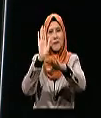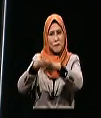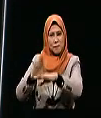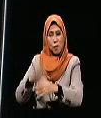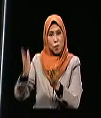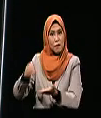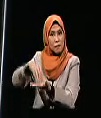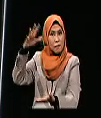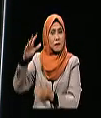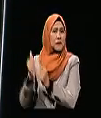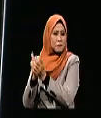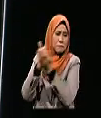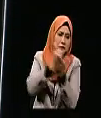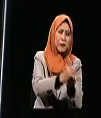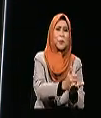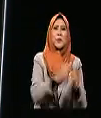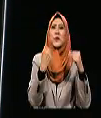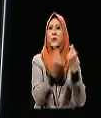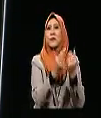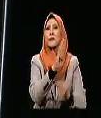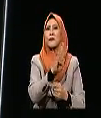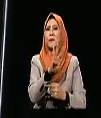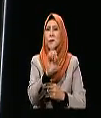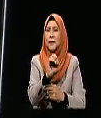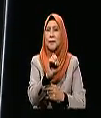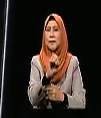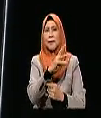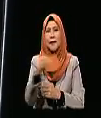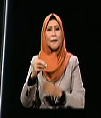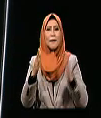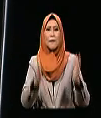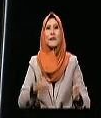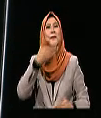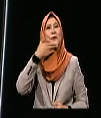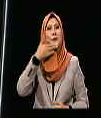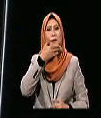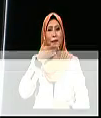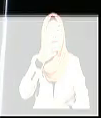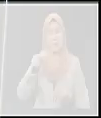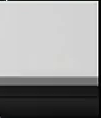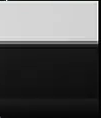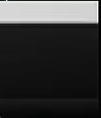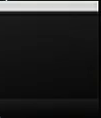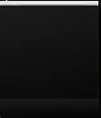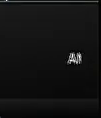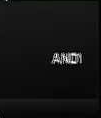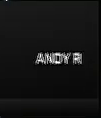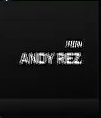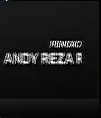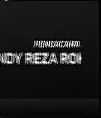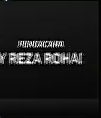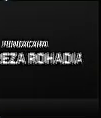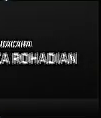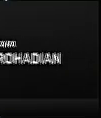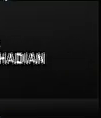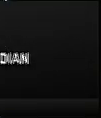mereka untuk sama-sama menolong kumpulan B40 dan juga anak-anak muda. Sebab anak-anak muda ini kita akan bagi perhatian